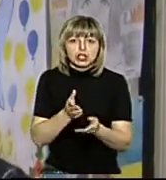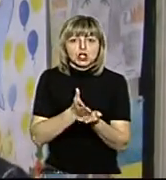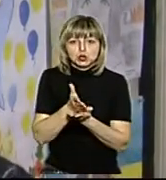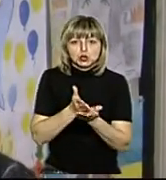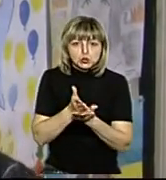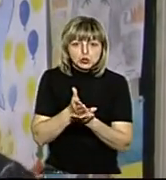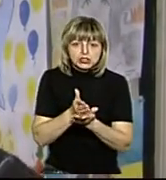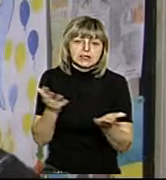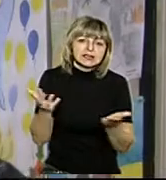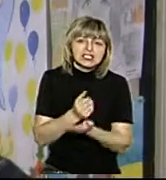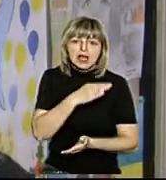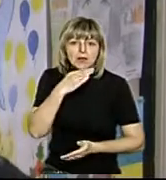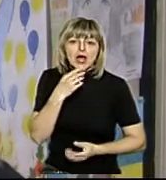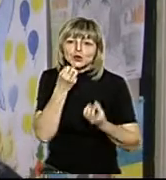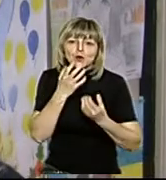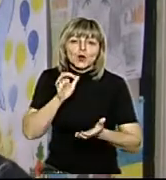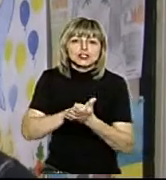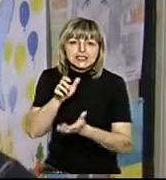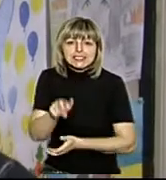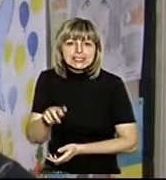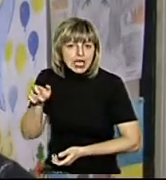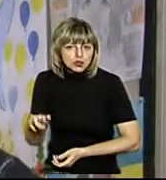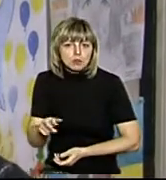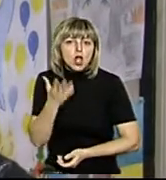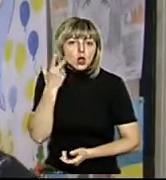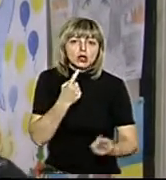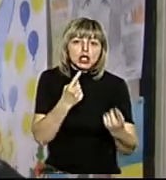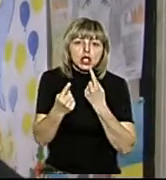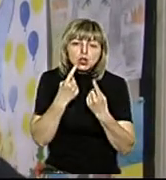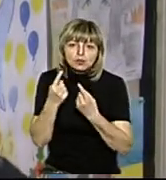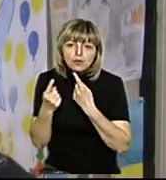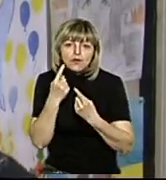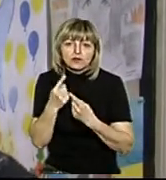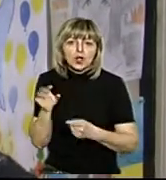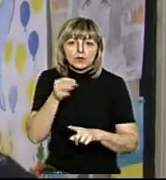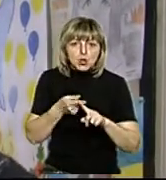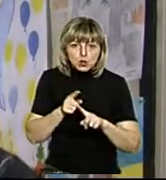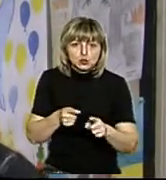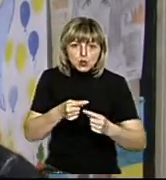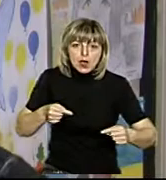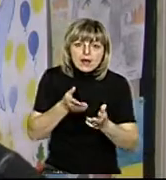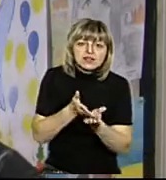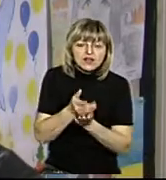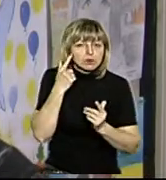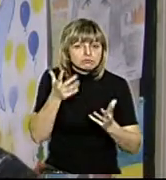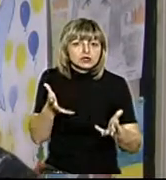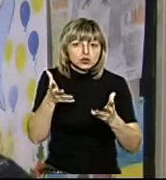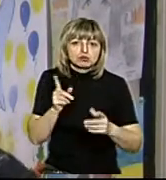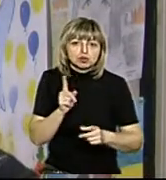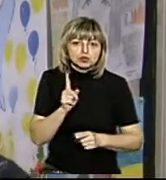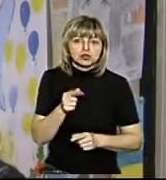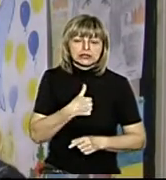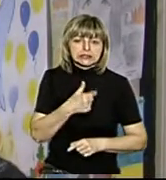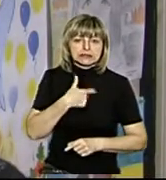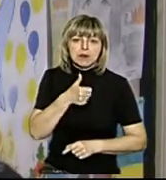багато знайомих. Коли я з ними розмовляла про цю сферу, то зрозуміла, що хочу себе тут